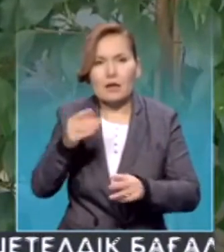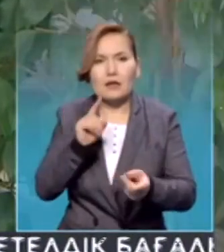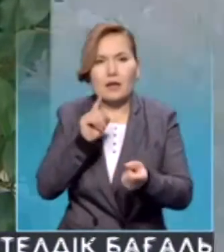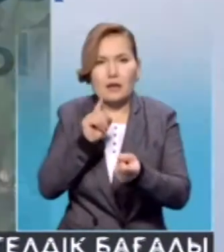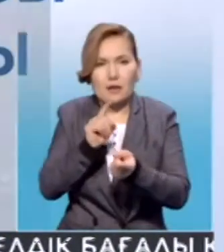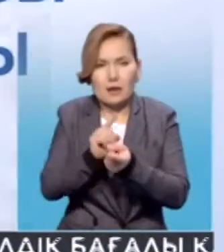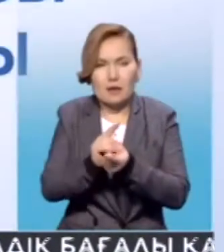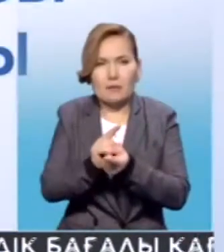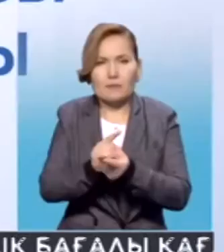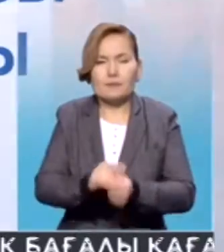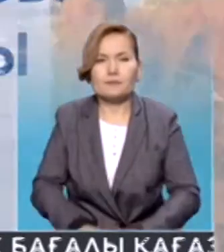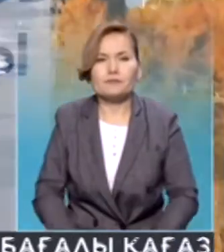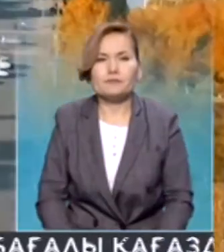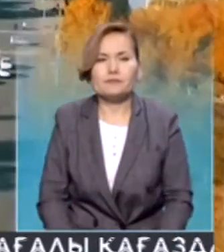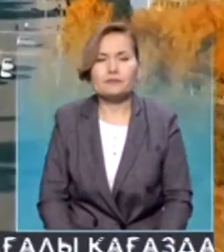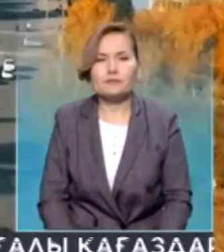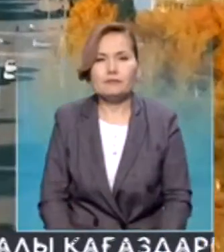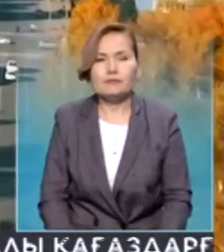сұхбаттасу үшін келдім.